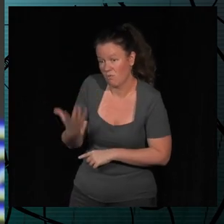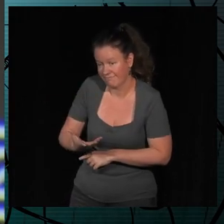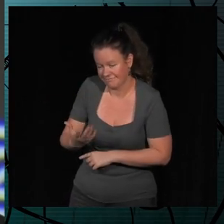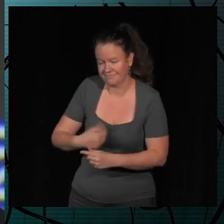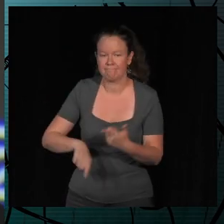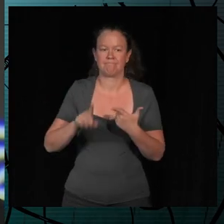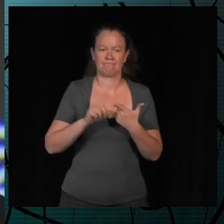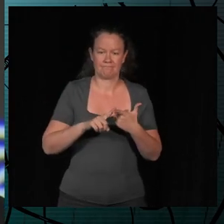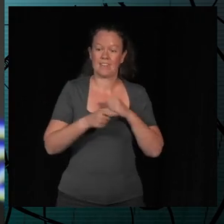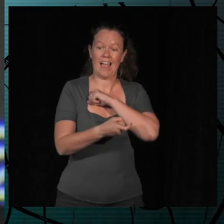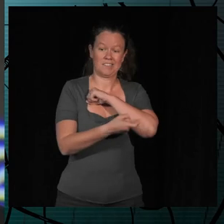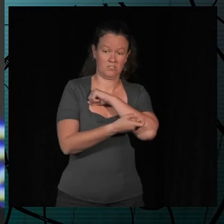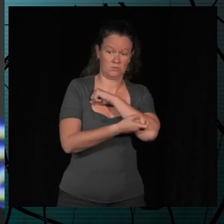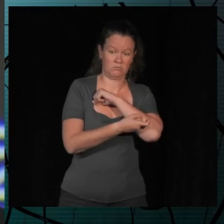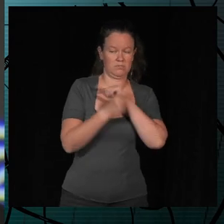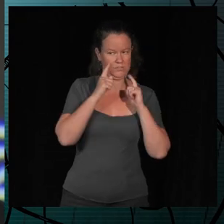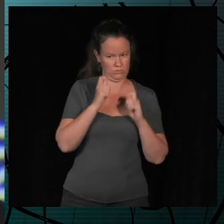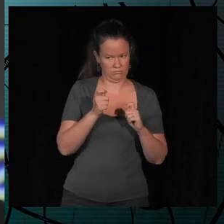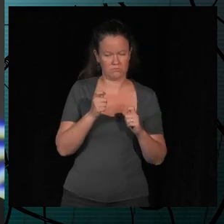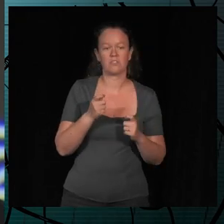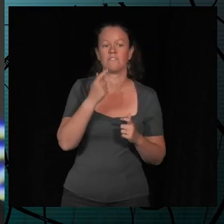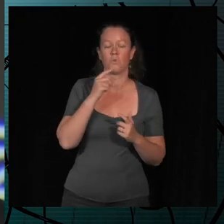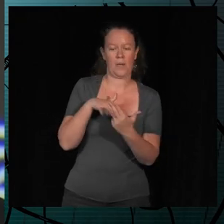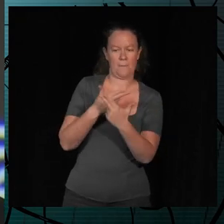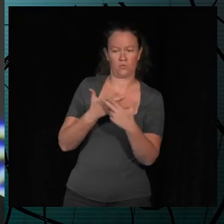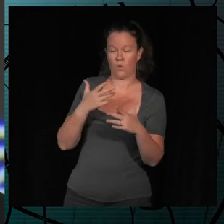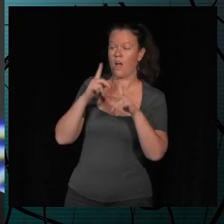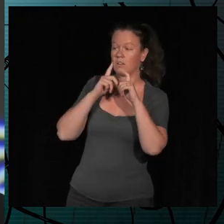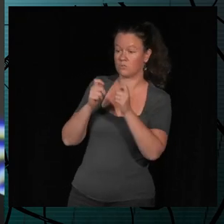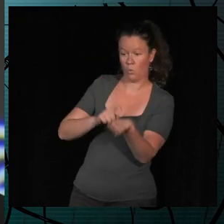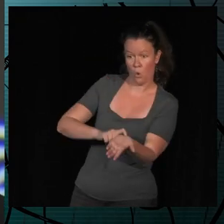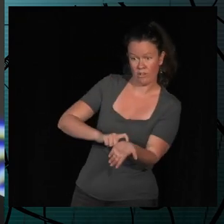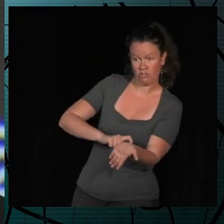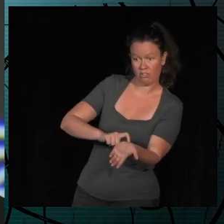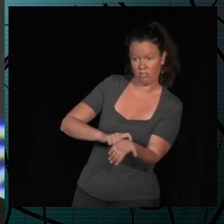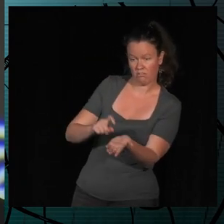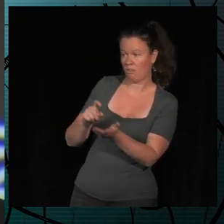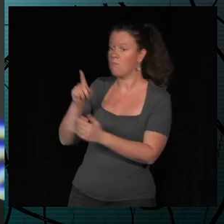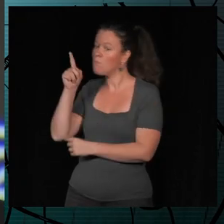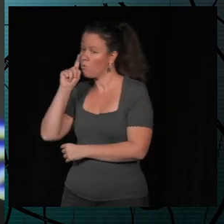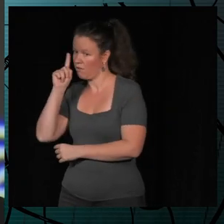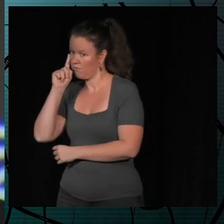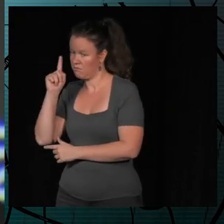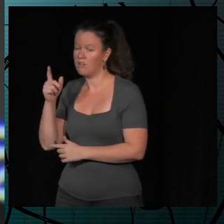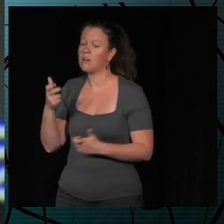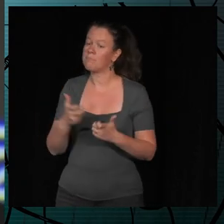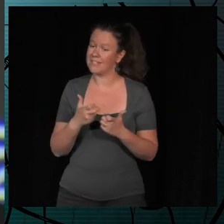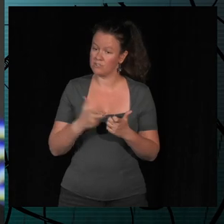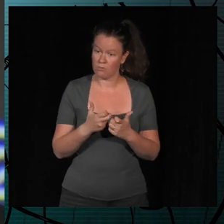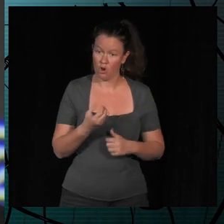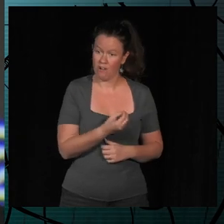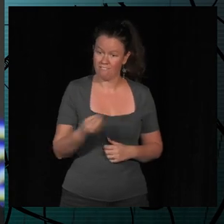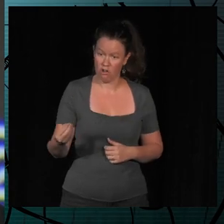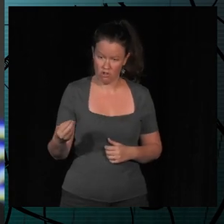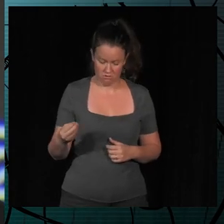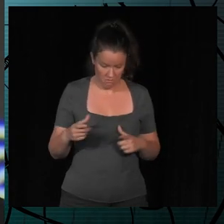vous pensiez cause et origine cause et origine enfant se scotch à sa tablette est-ce que c'est la faute à la